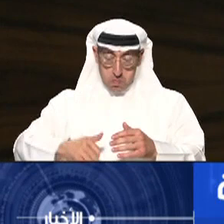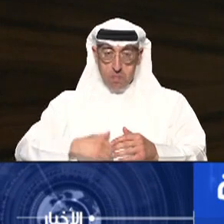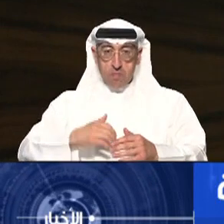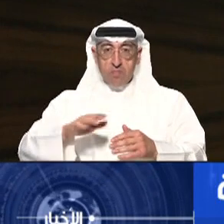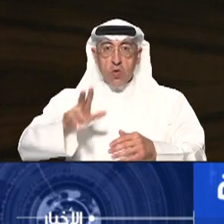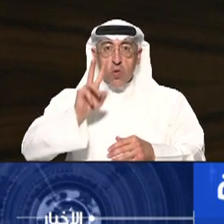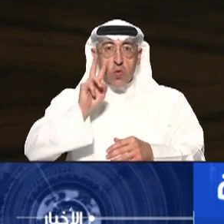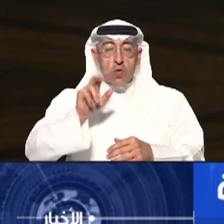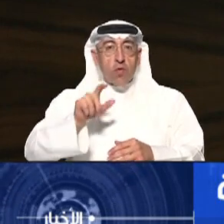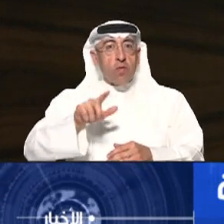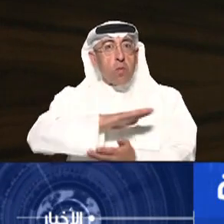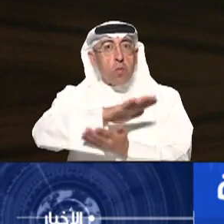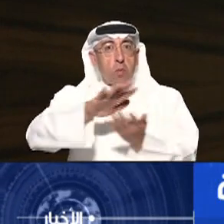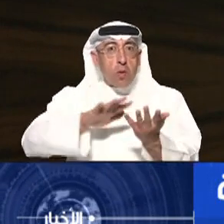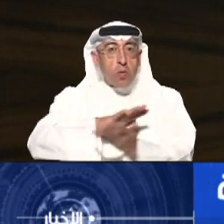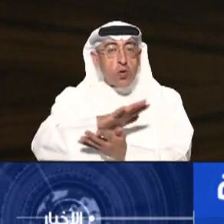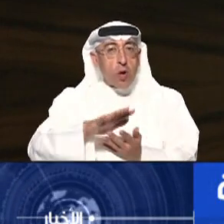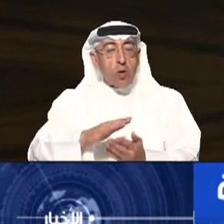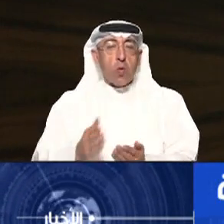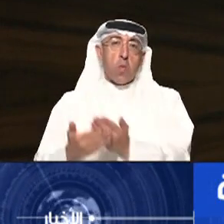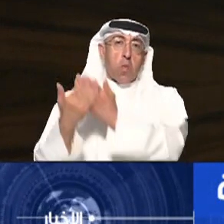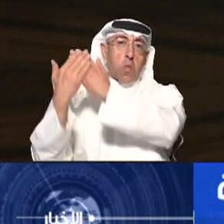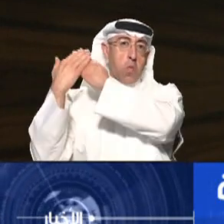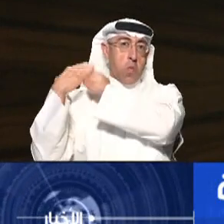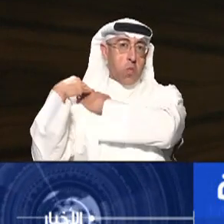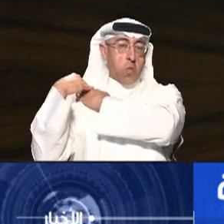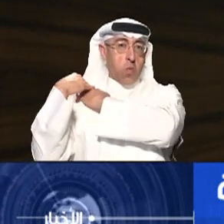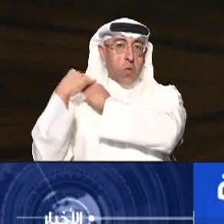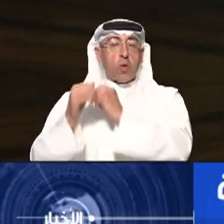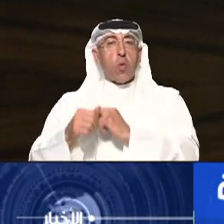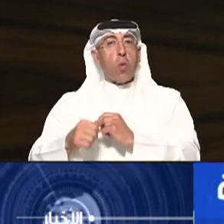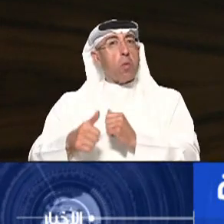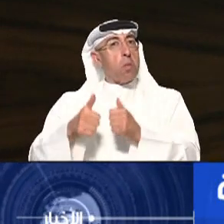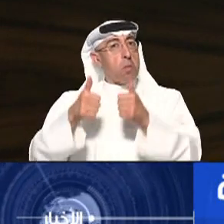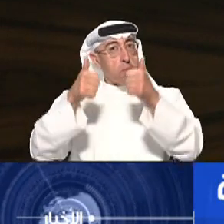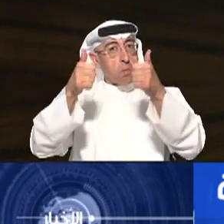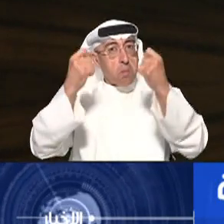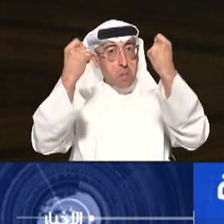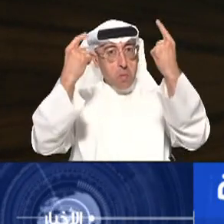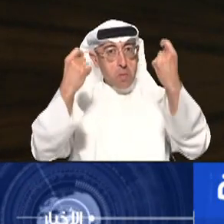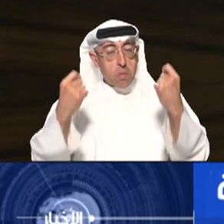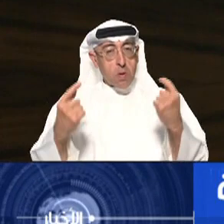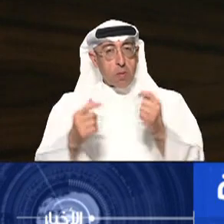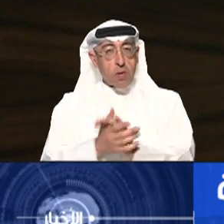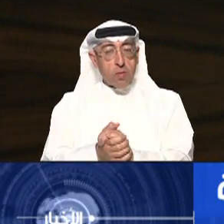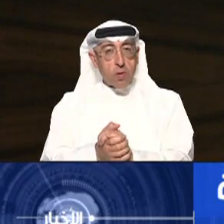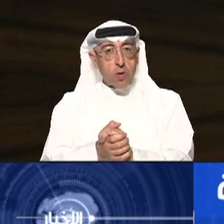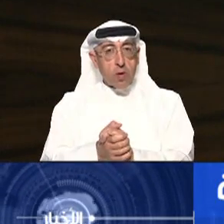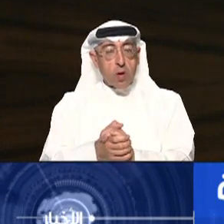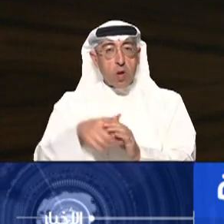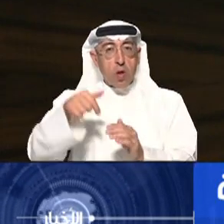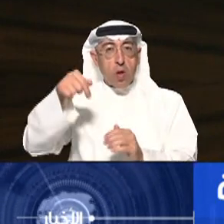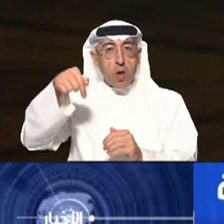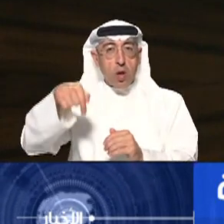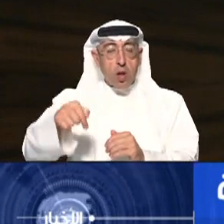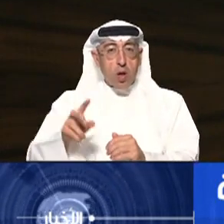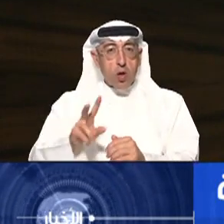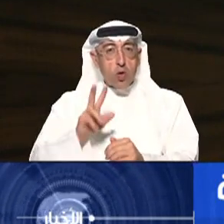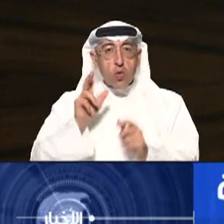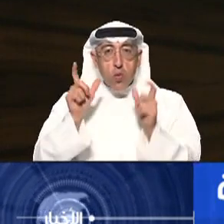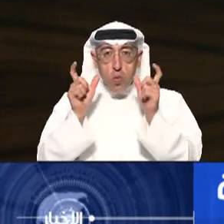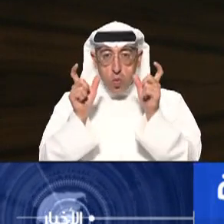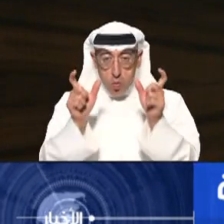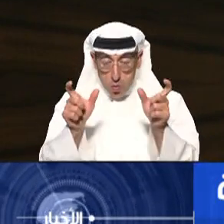إنهم على قدر المسؤولية وقدر الحدث اللي قاعد نعيشه اليوم في الكويت، اللي نسأل